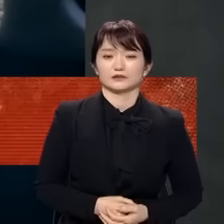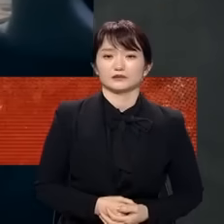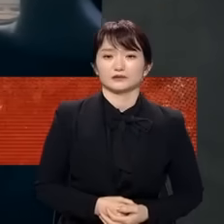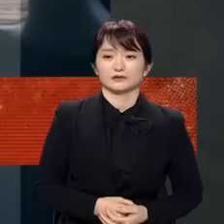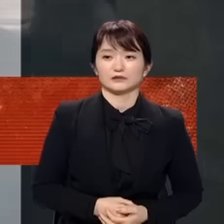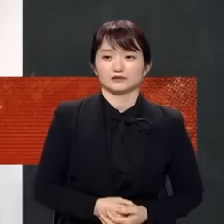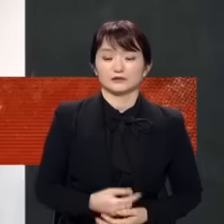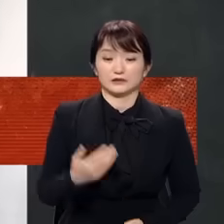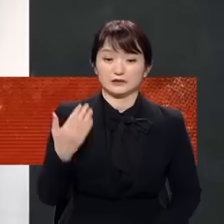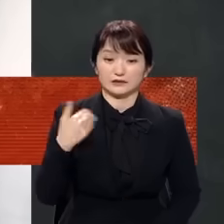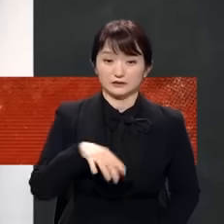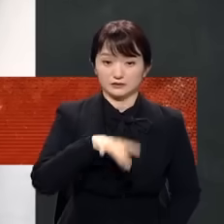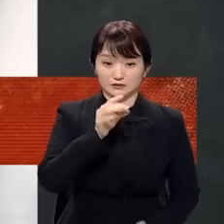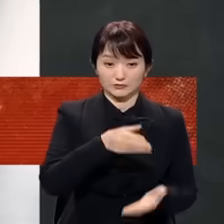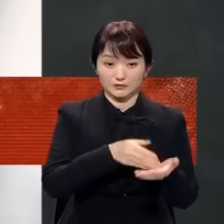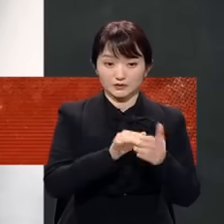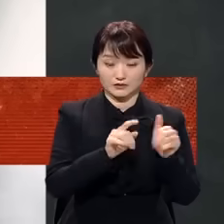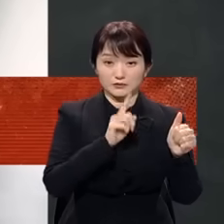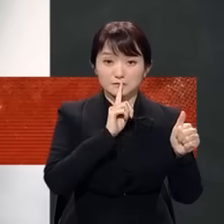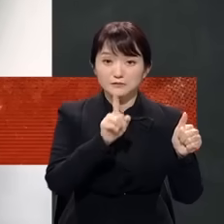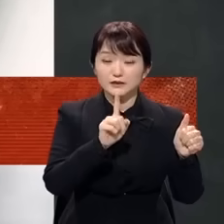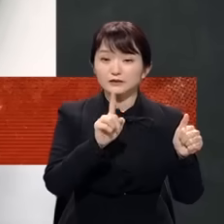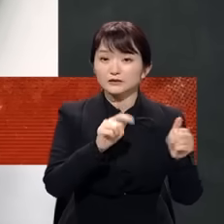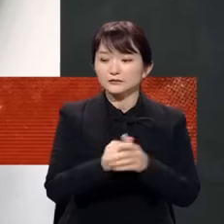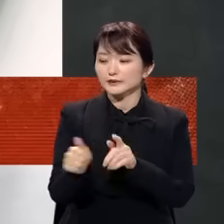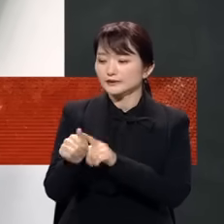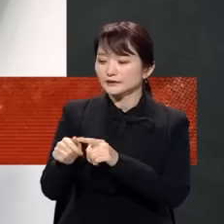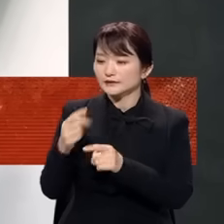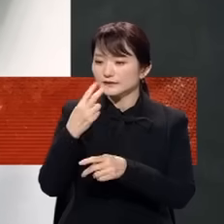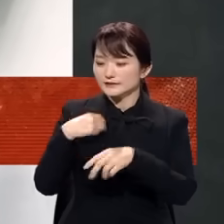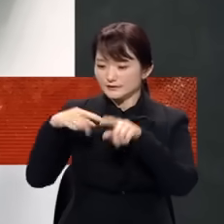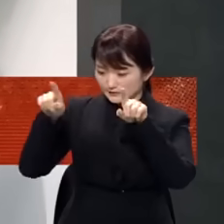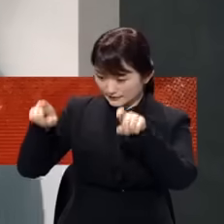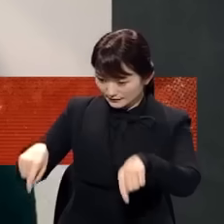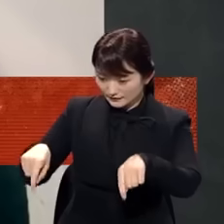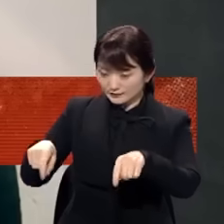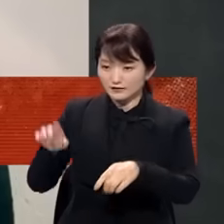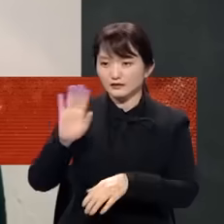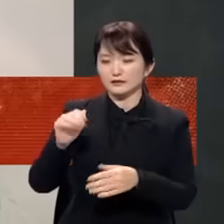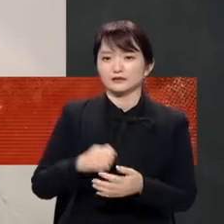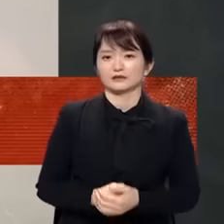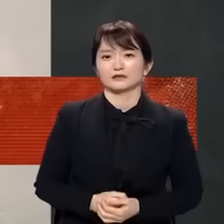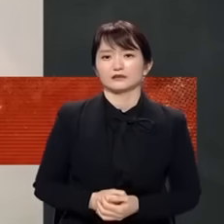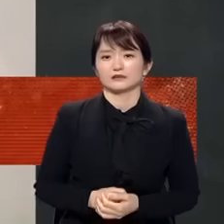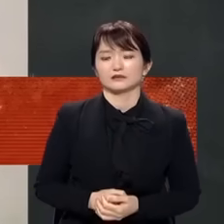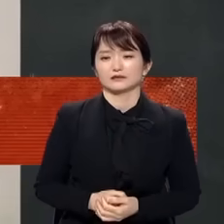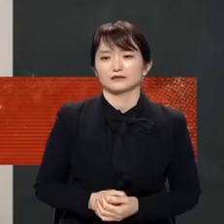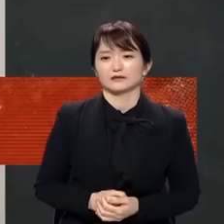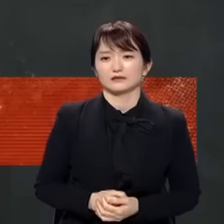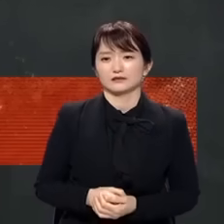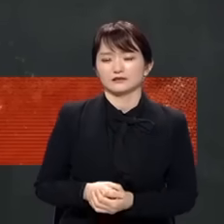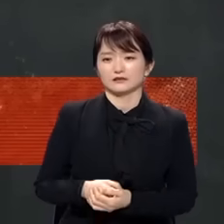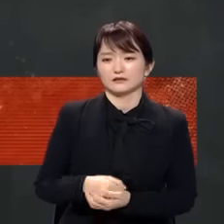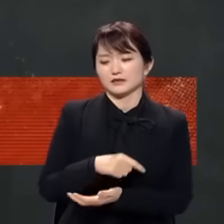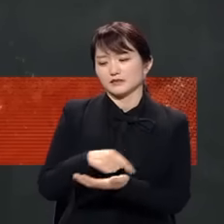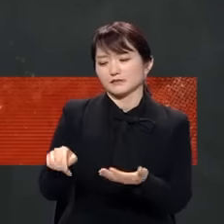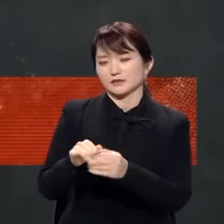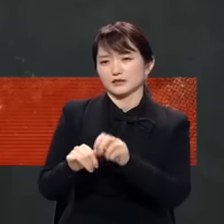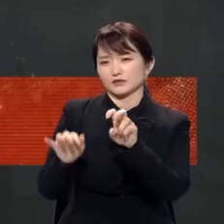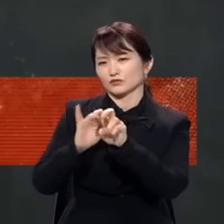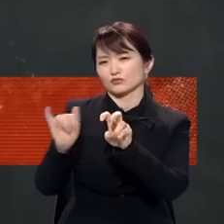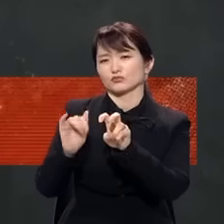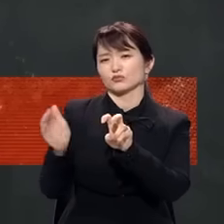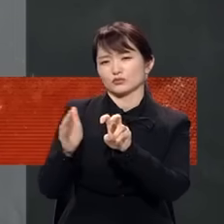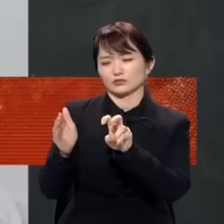그 우리 앵커께서 얘기하실 때 뭐 양다리를 걸친다라고 했는데 지금 보니까 양다리가 아니라 낙지네요. 거의 20명 정도 된다는 거